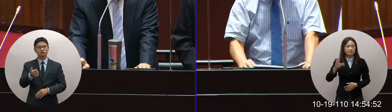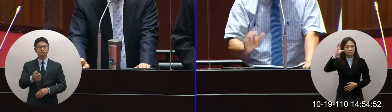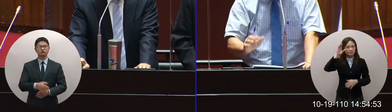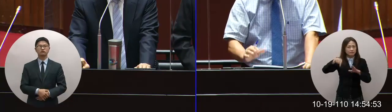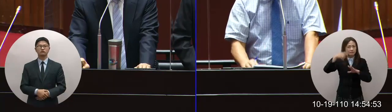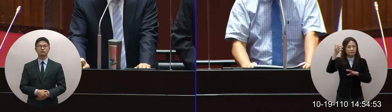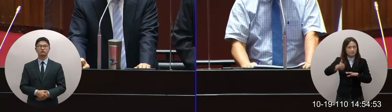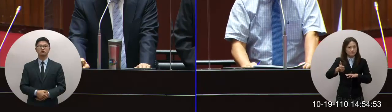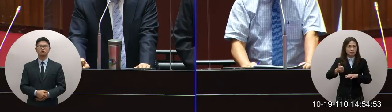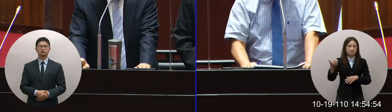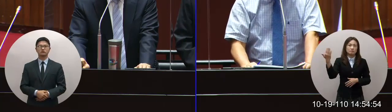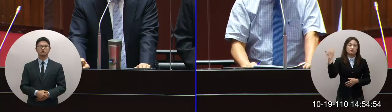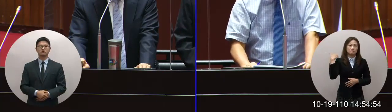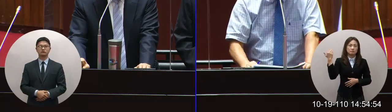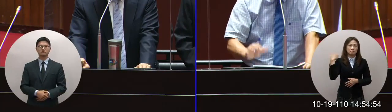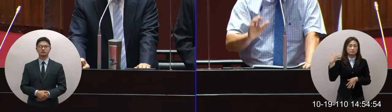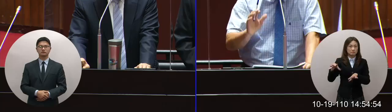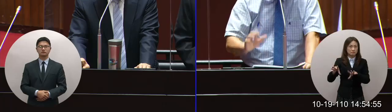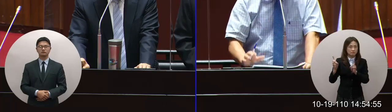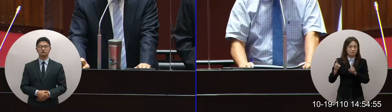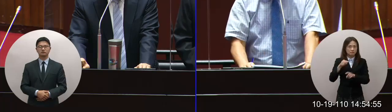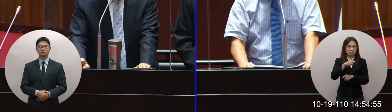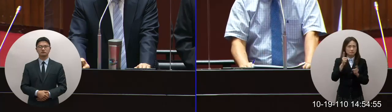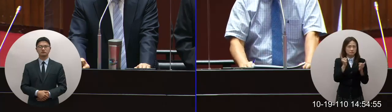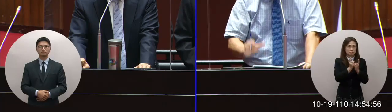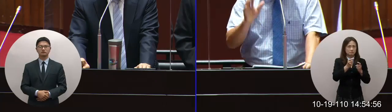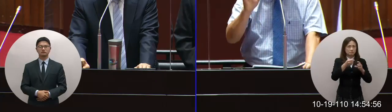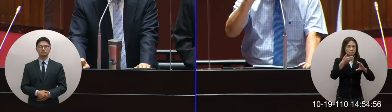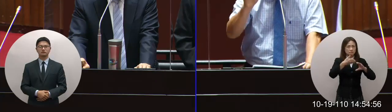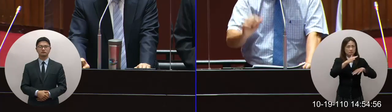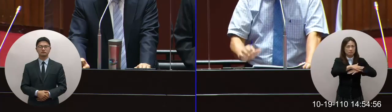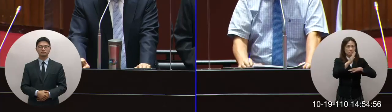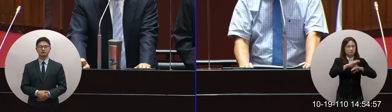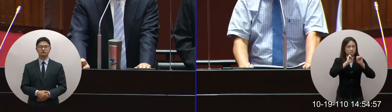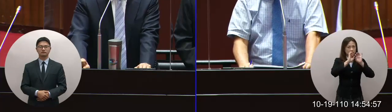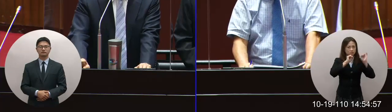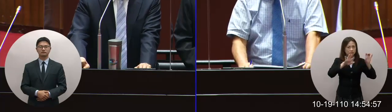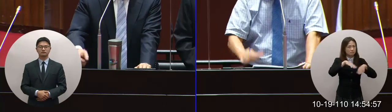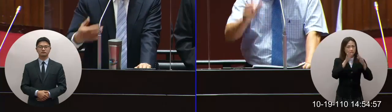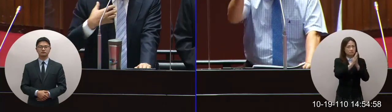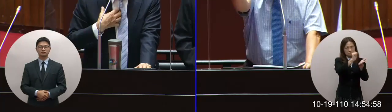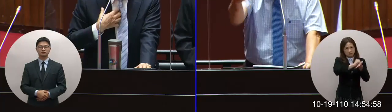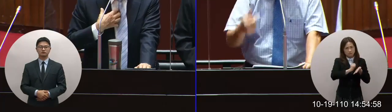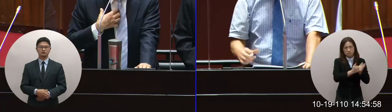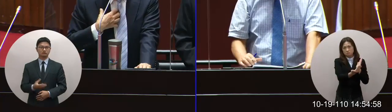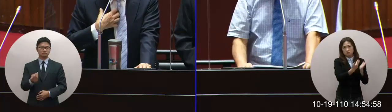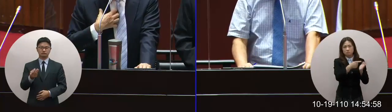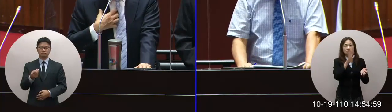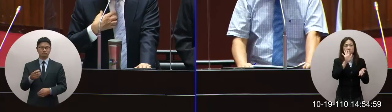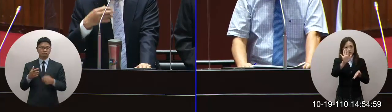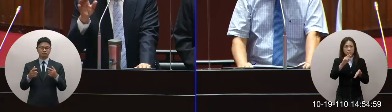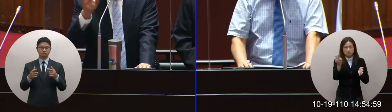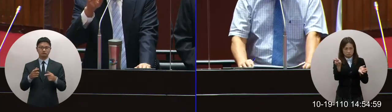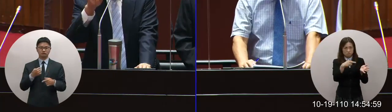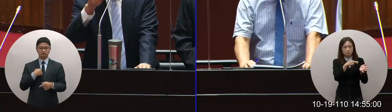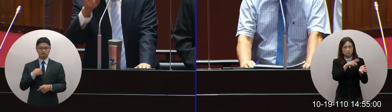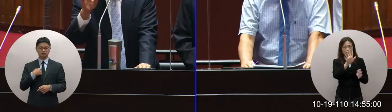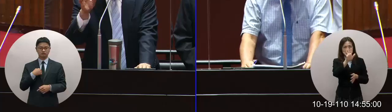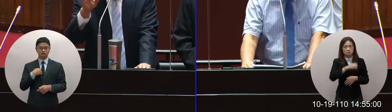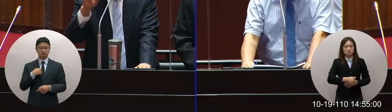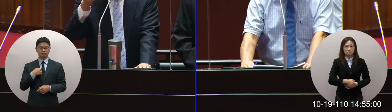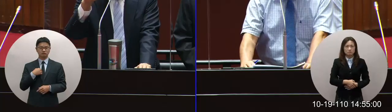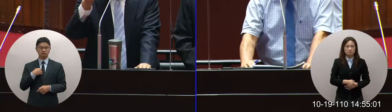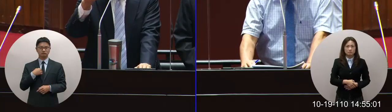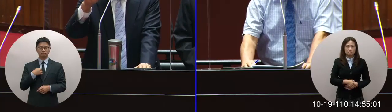长当初、你对媒体讲的那些话，其实都历历在目。 没有嘞，我从来 你再去把它翻出来看， 我从来没有